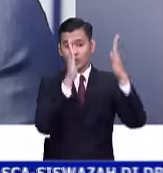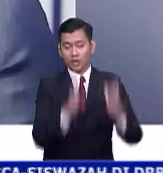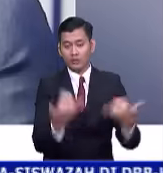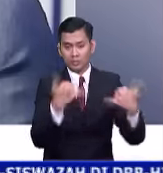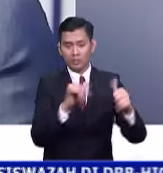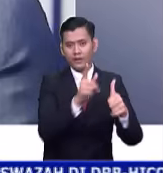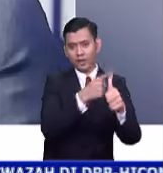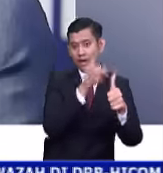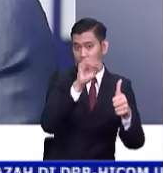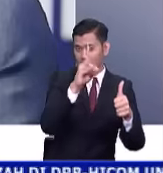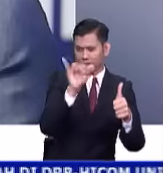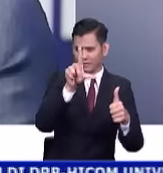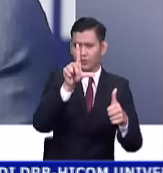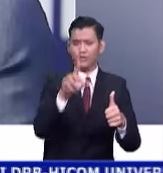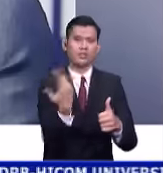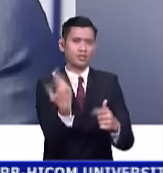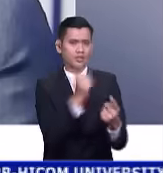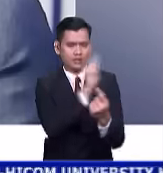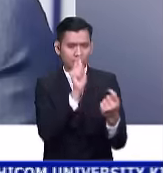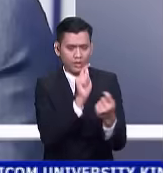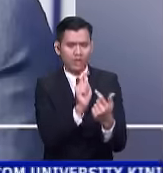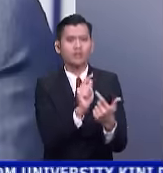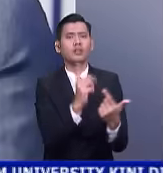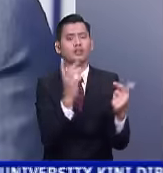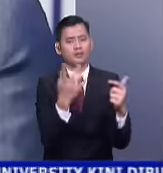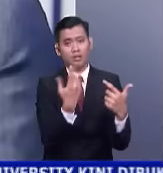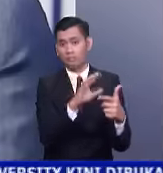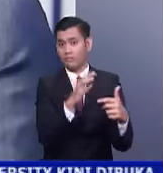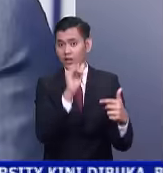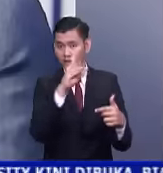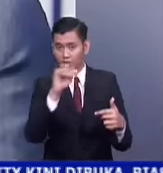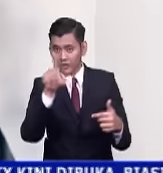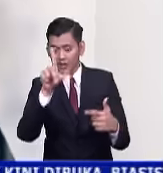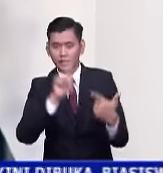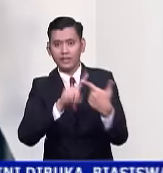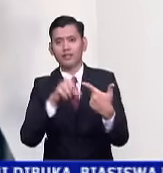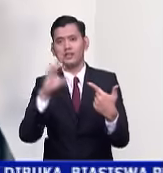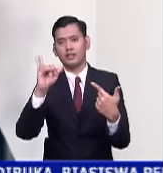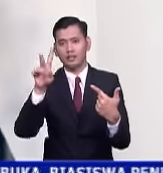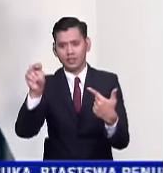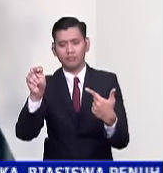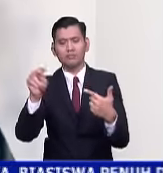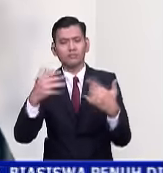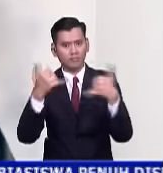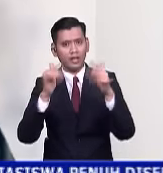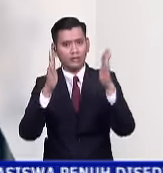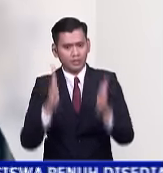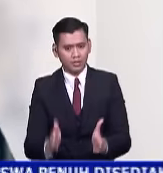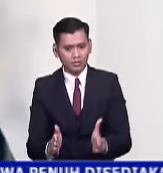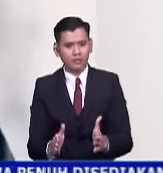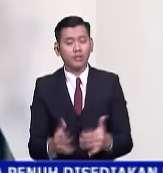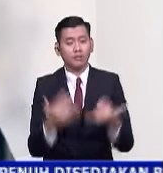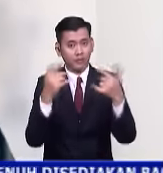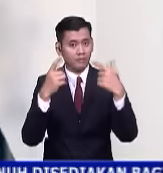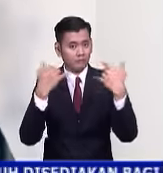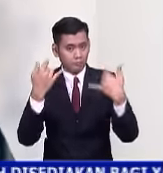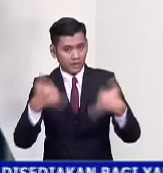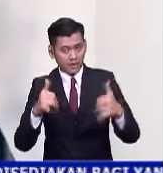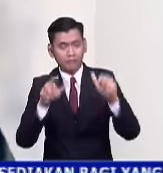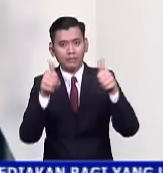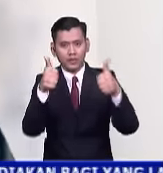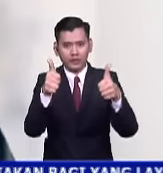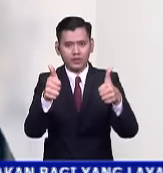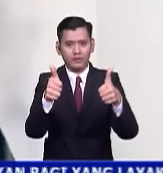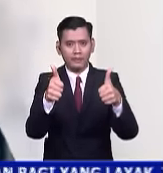stable. Aidil main dengan baik semalam dengan Dion. Hanya dia buat satu kesempatan yang passing tu,